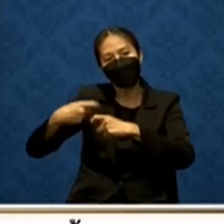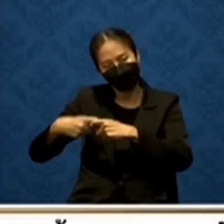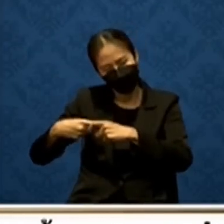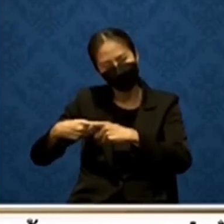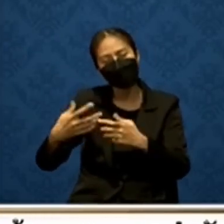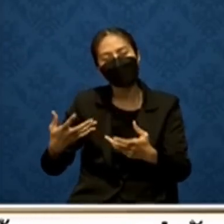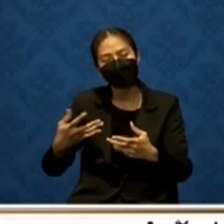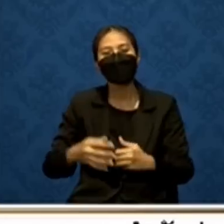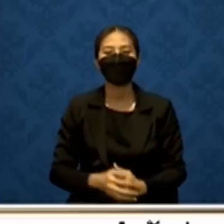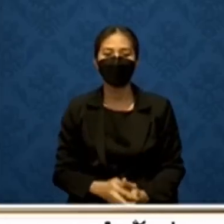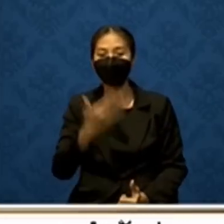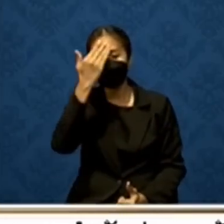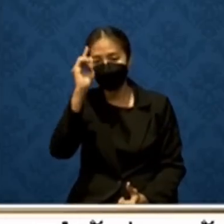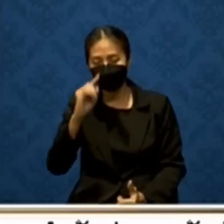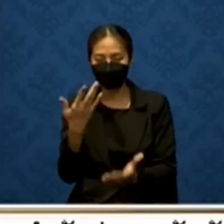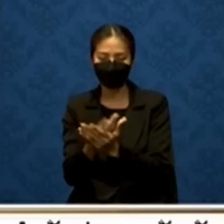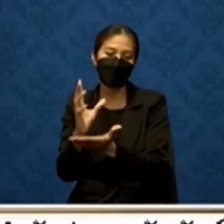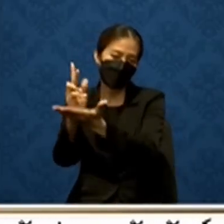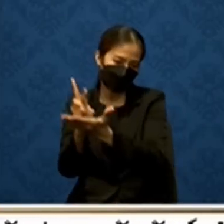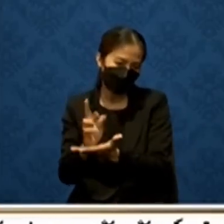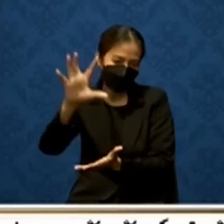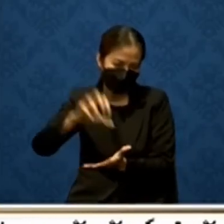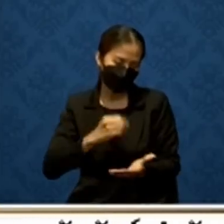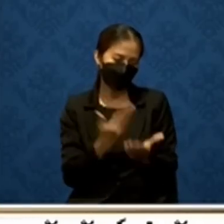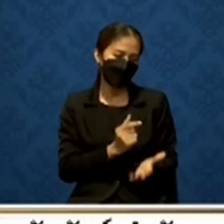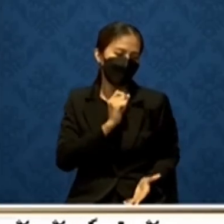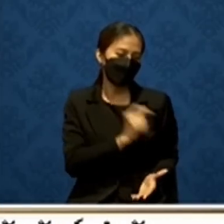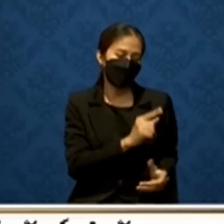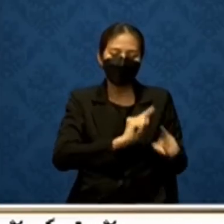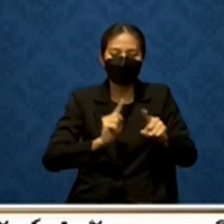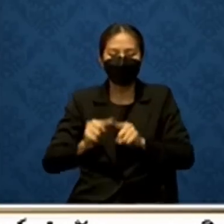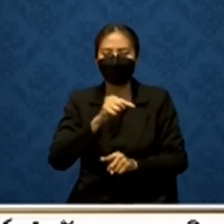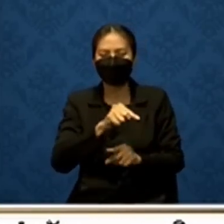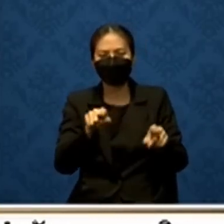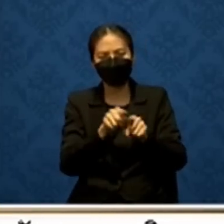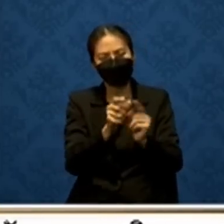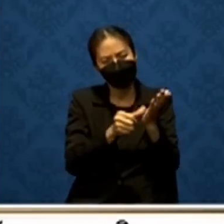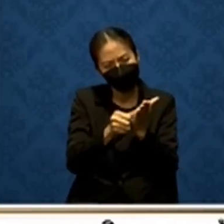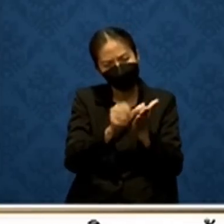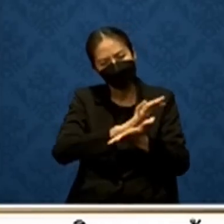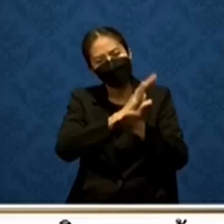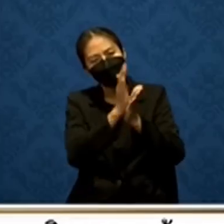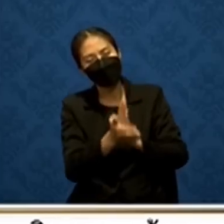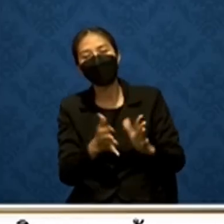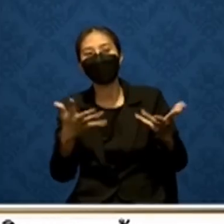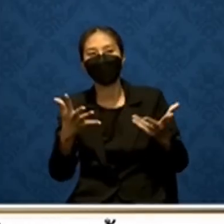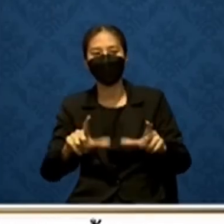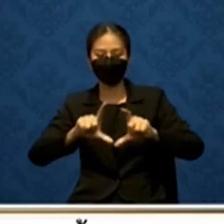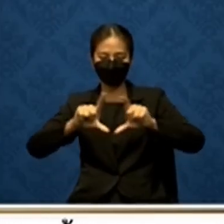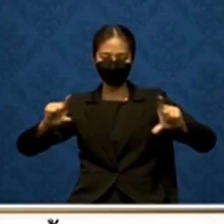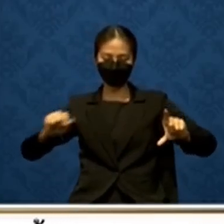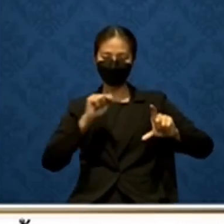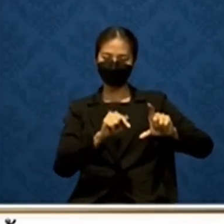บเพื่อทจะเอามาใช้ลายใจที่แ็งตัวและไม่มการปับตัวไมมการเปลยแลงเลย3.185